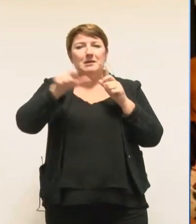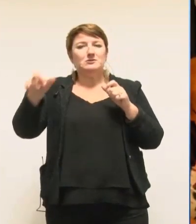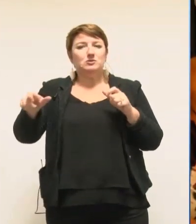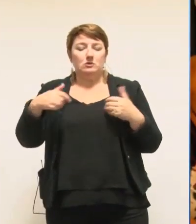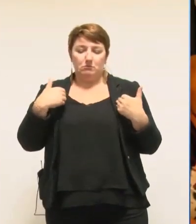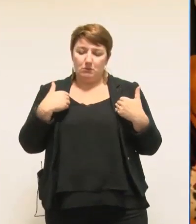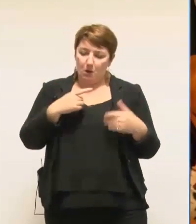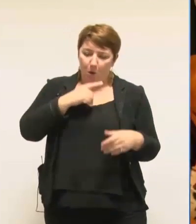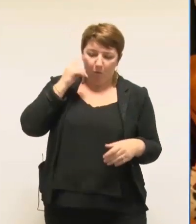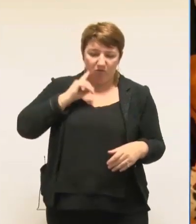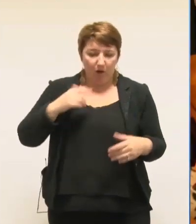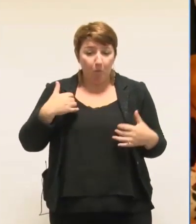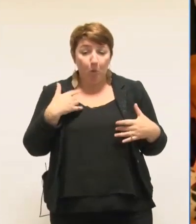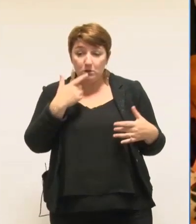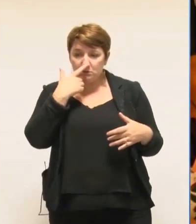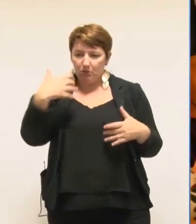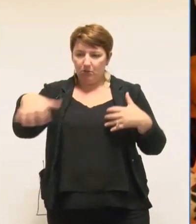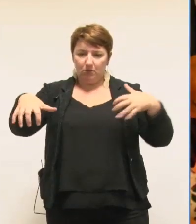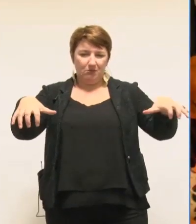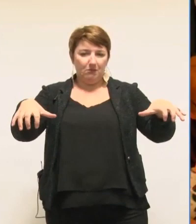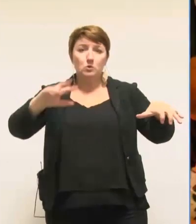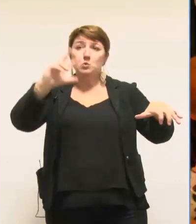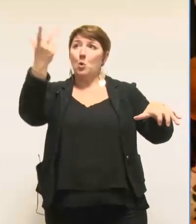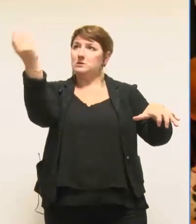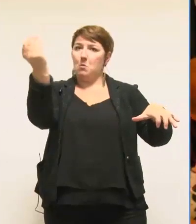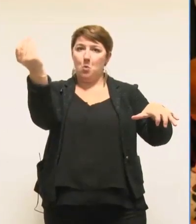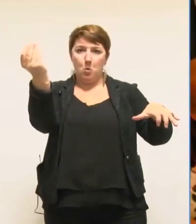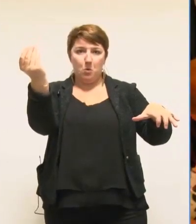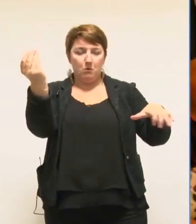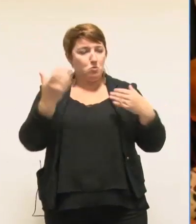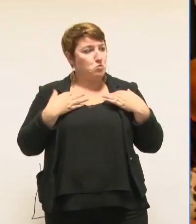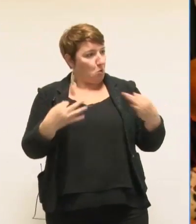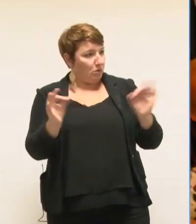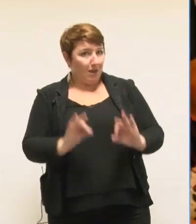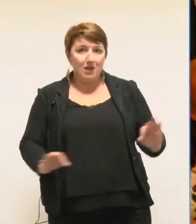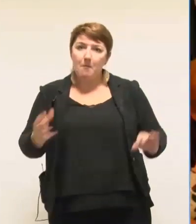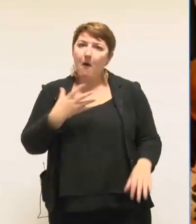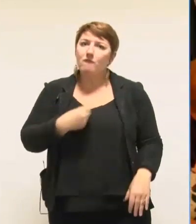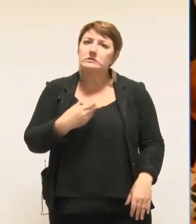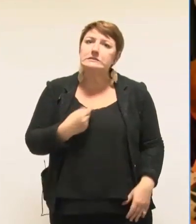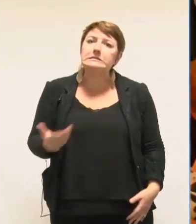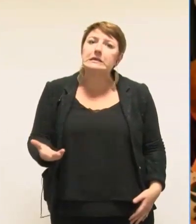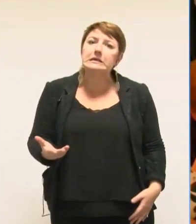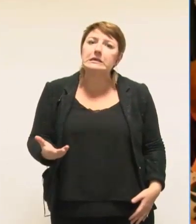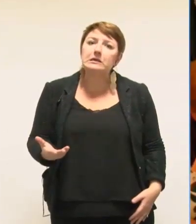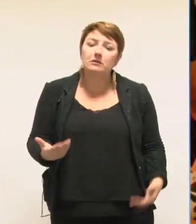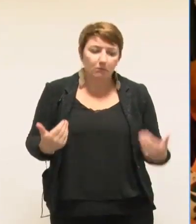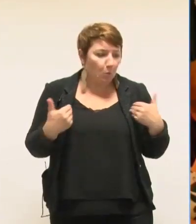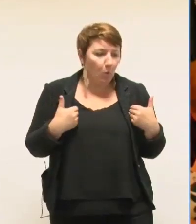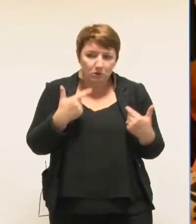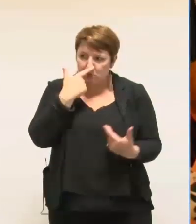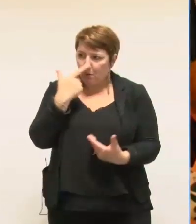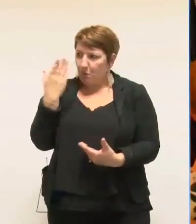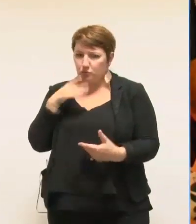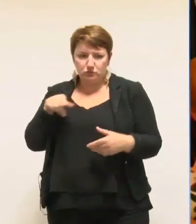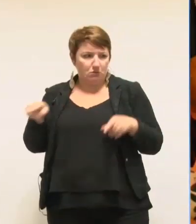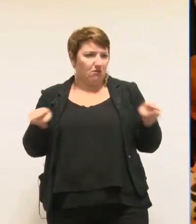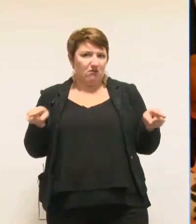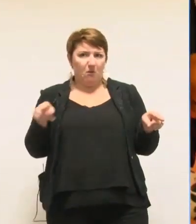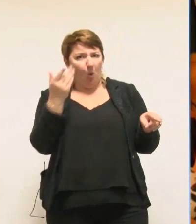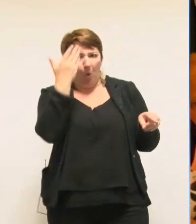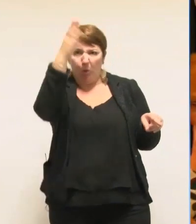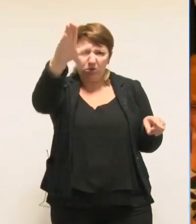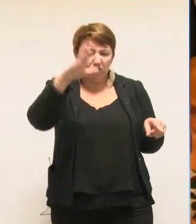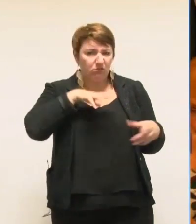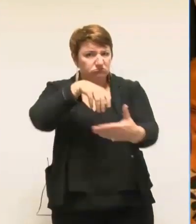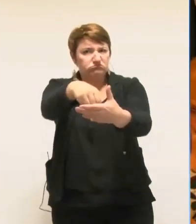moi, il n'y a pas pour l'instant de pronom neutre en français. Donc il faut bien trouver des